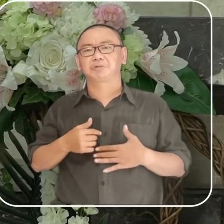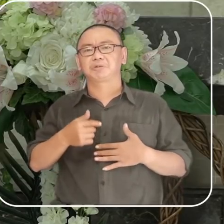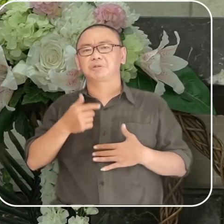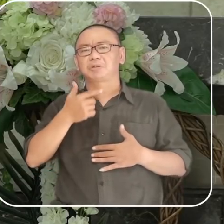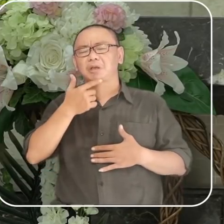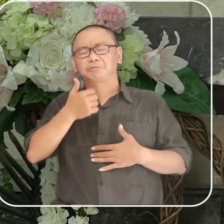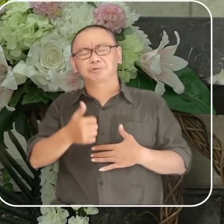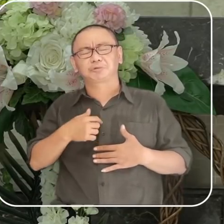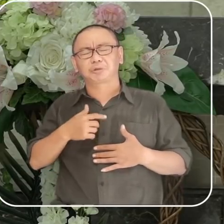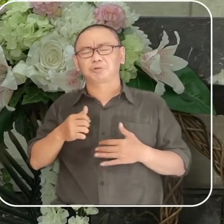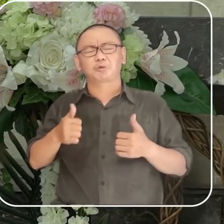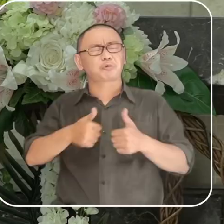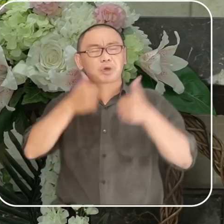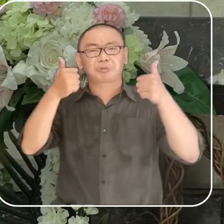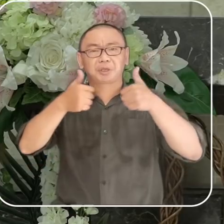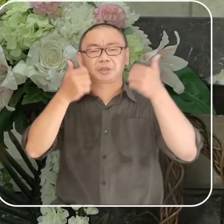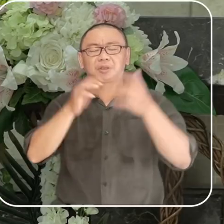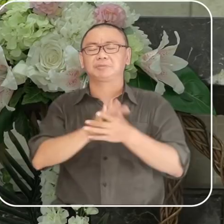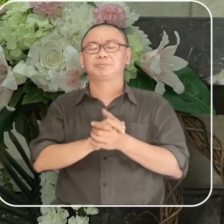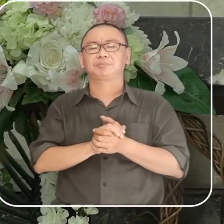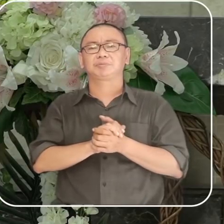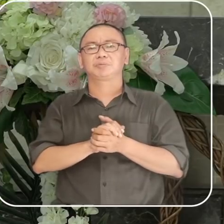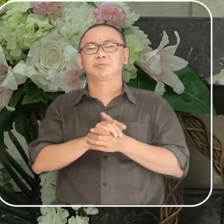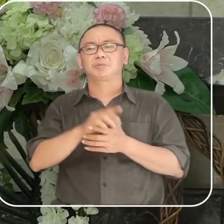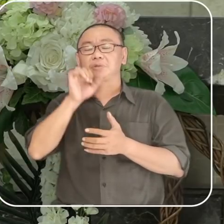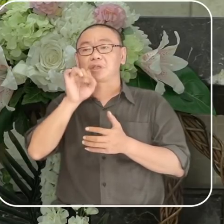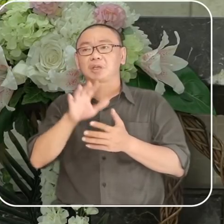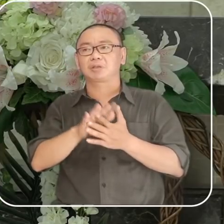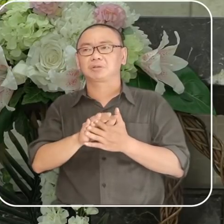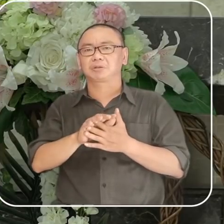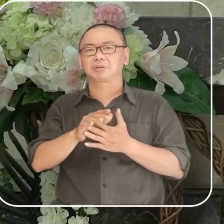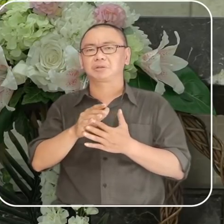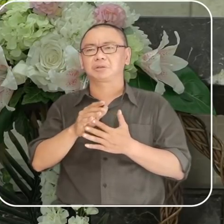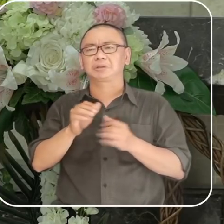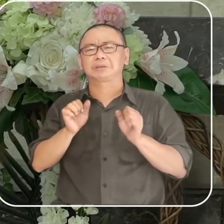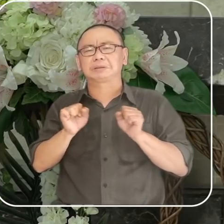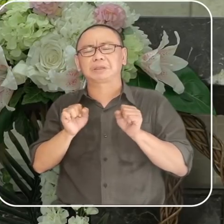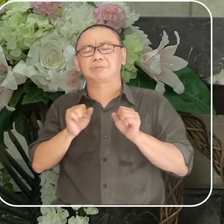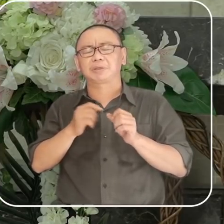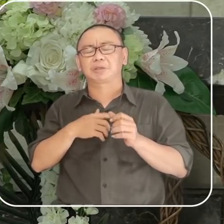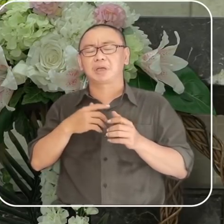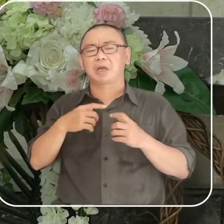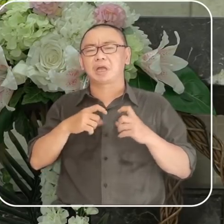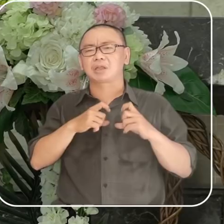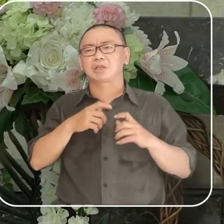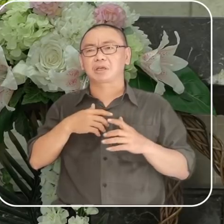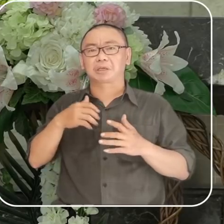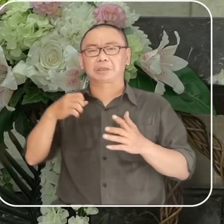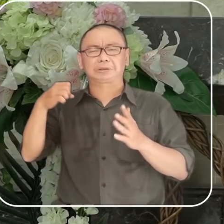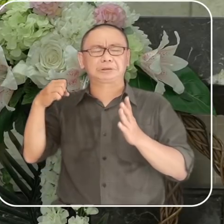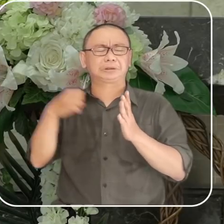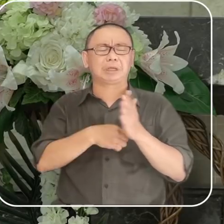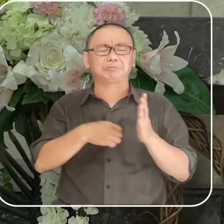luar biasa, yang menyatakan kekejaman hati yang luar biasa kejamnya,